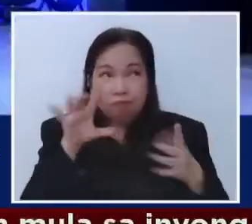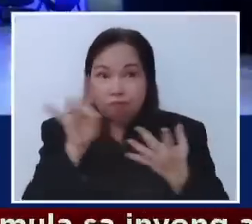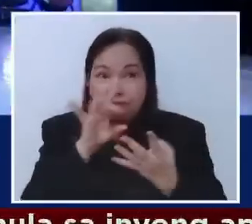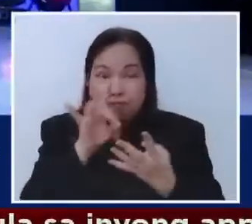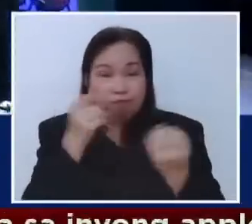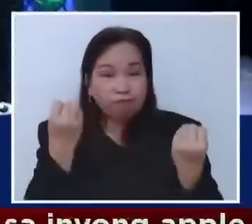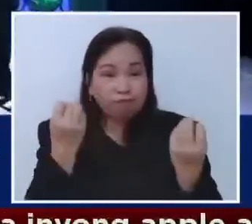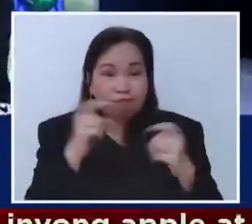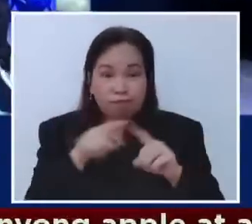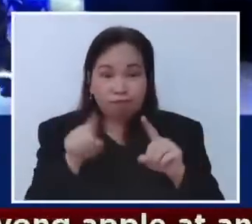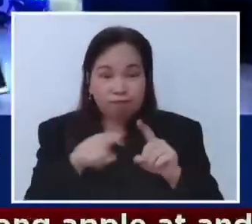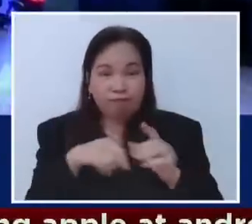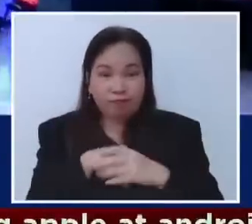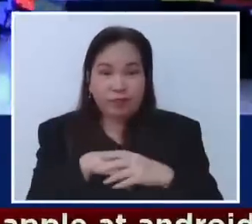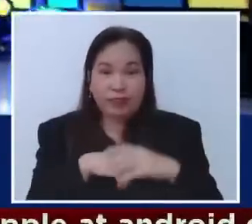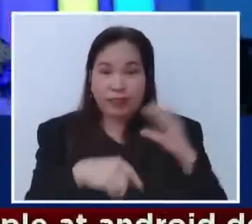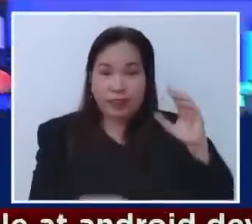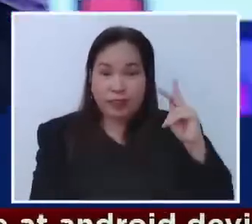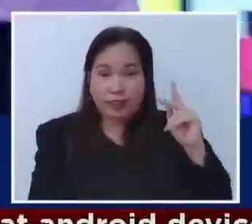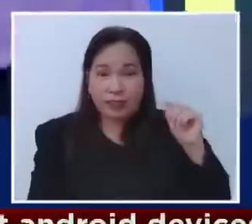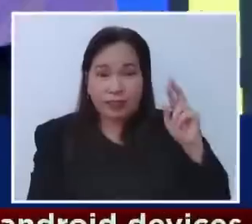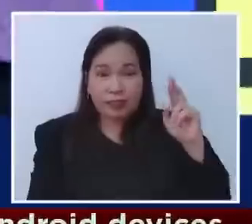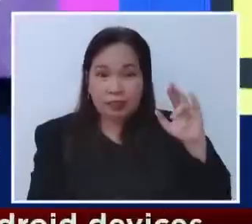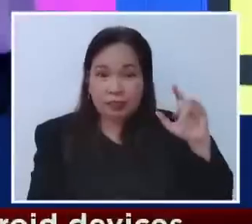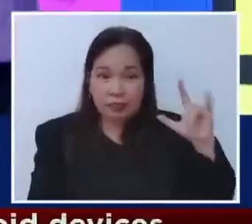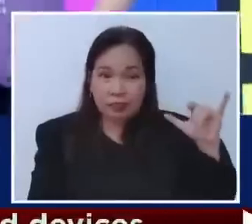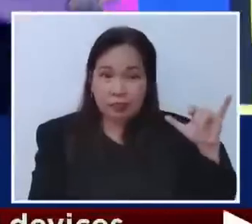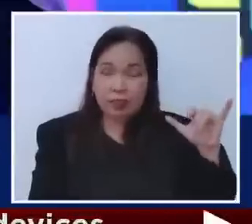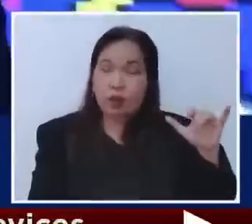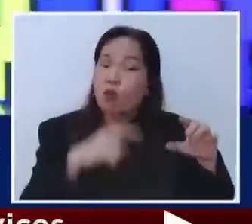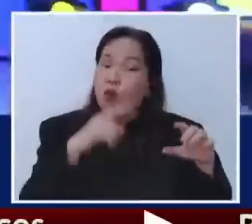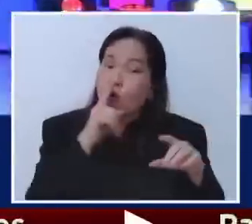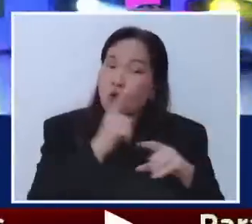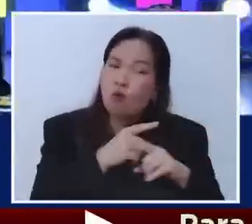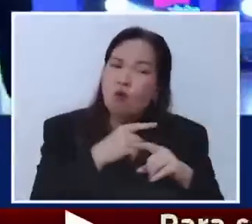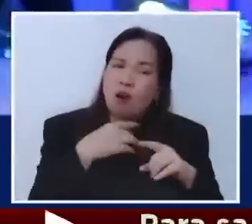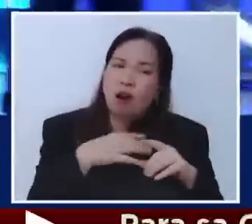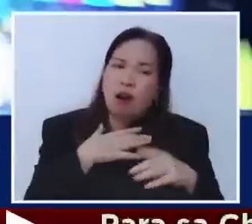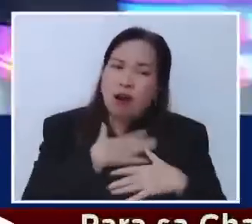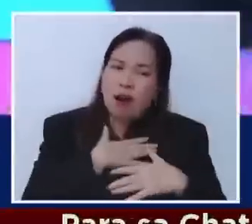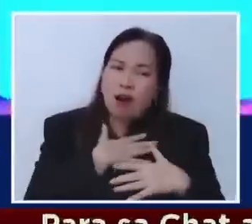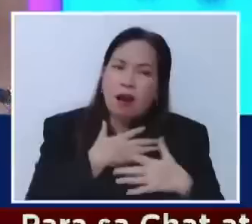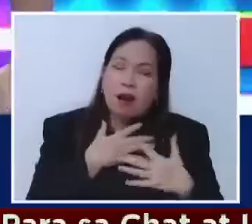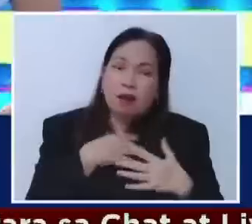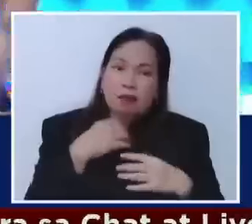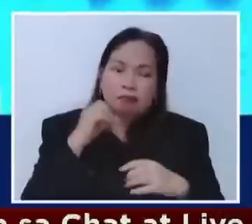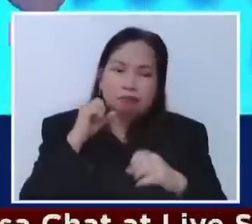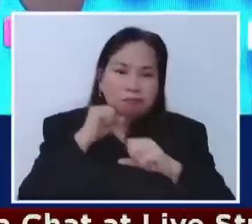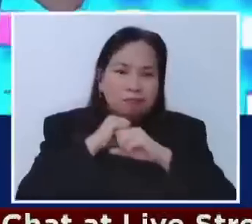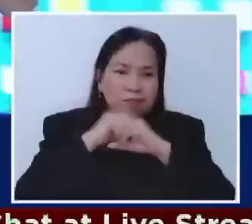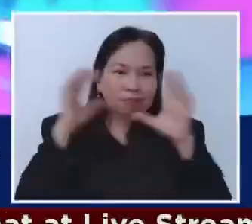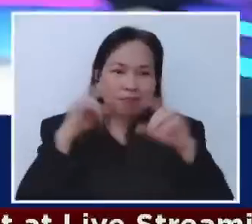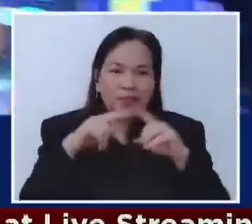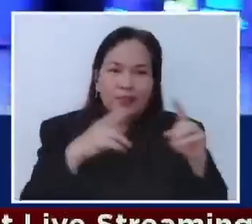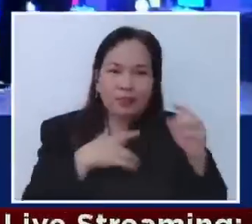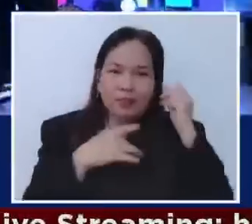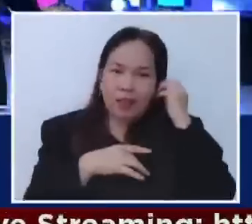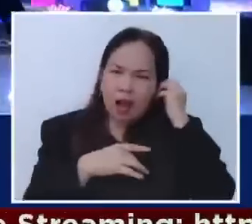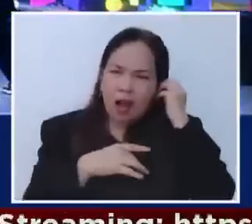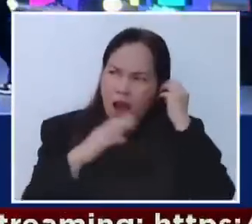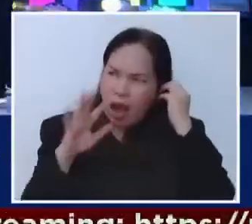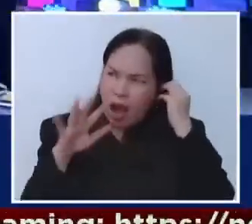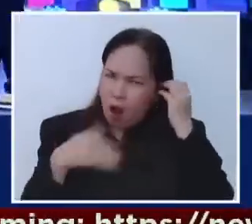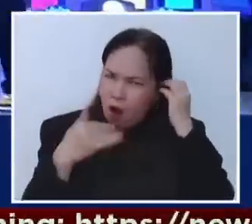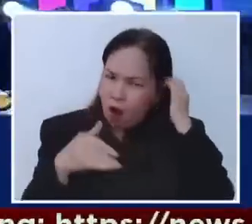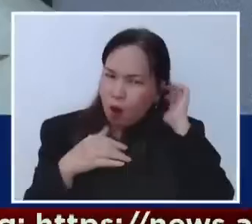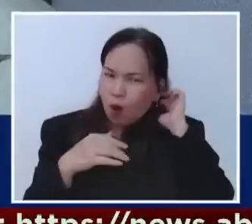Para naman kay Karil, dream come true para sa buong industriya ng Pilipinas ang mga pangyayari. Mind blown that this is happening, but it's also